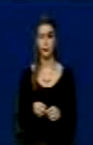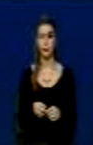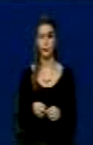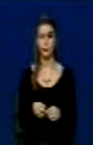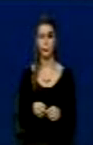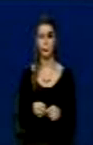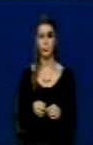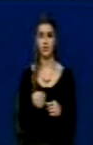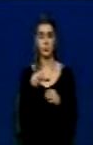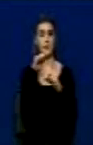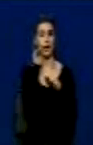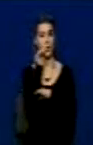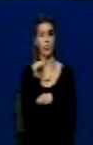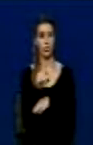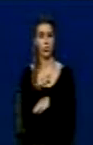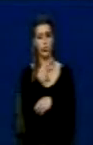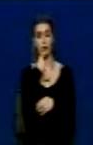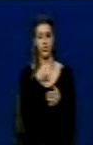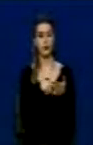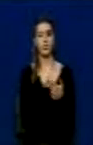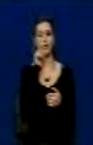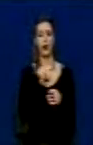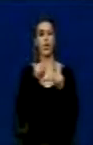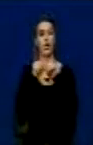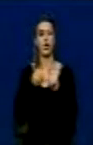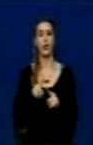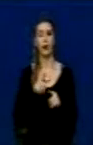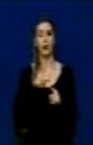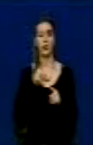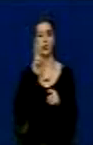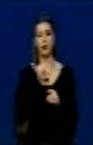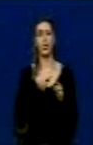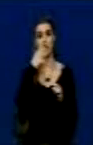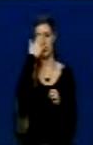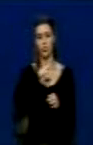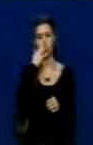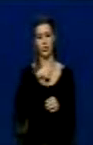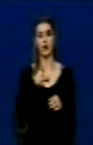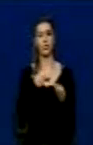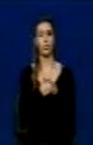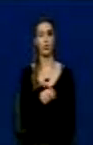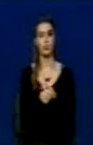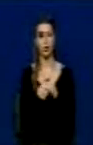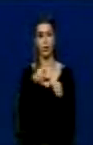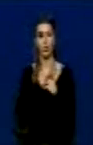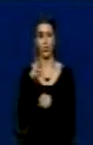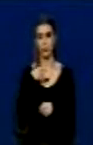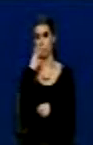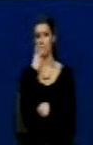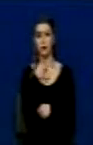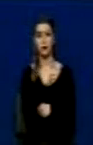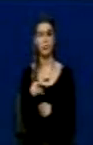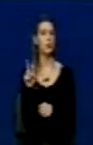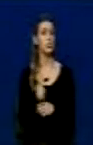Në raport thuhet se ka pas rezultate konkrete në luftën kundër korrupsionit. Unë për vete nuk i kam parë askund